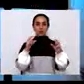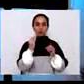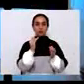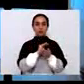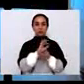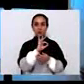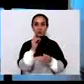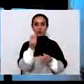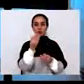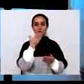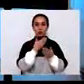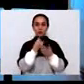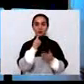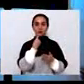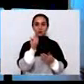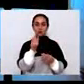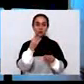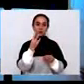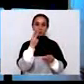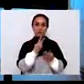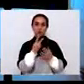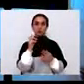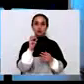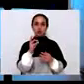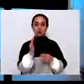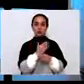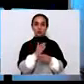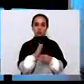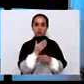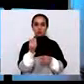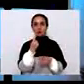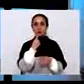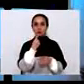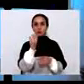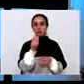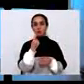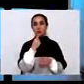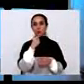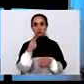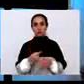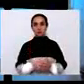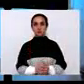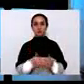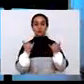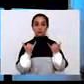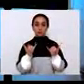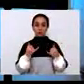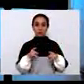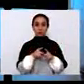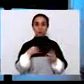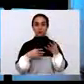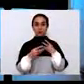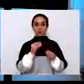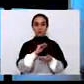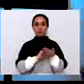ними по урокам родного языка. Посмотрим, в чем отличие в языке русском. Итак, сегодня